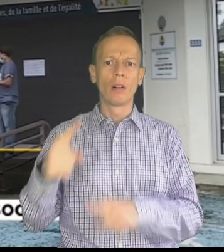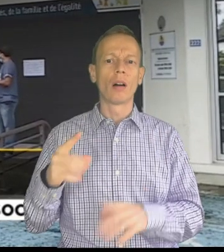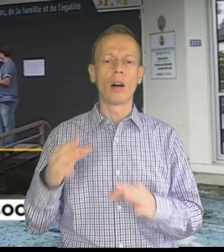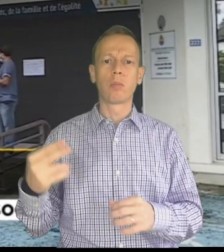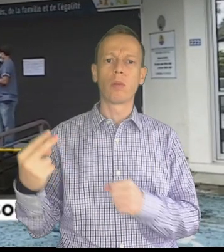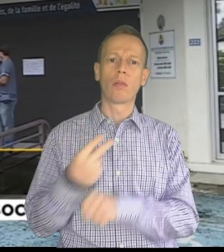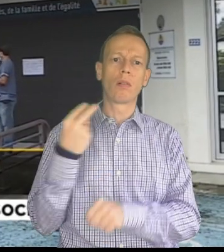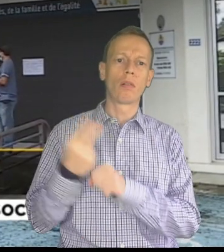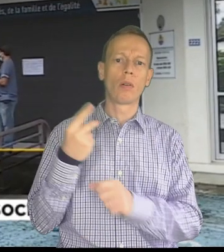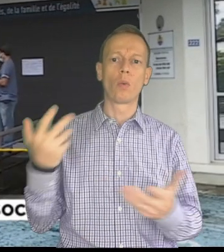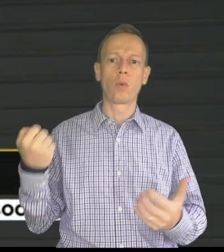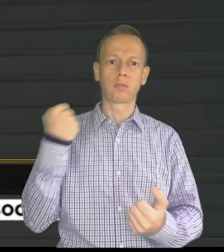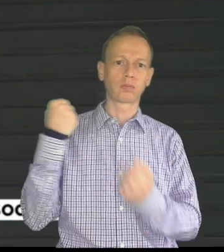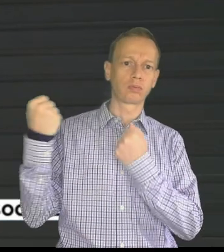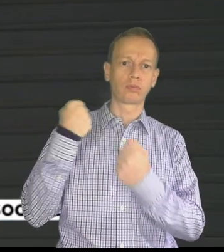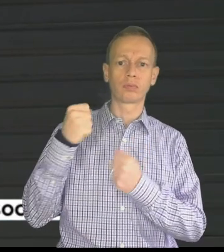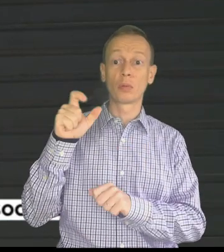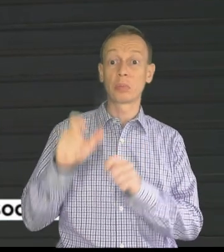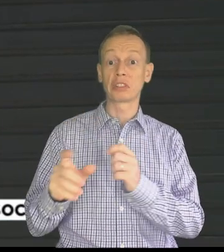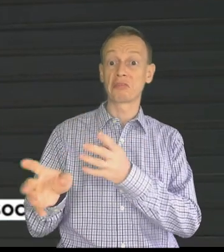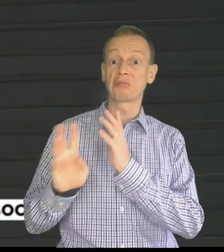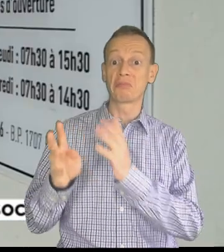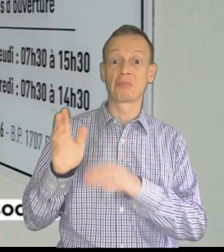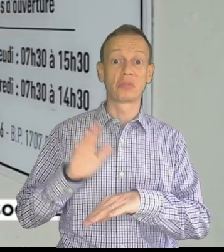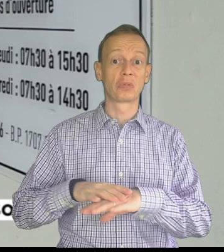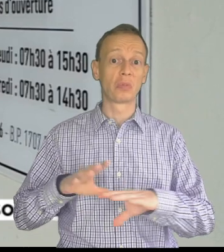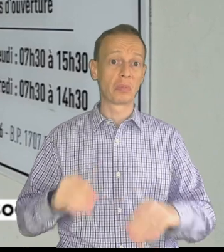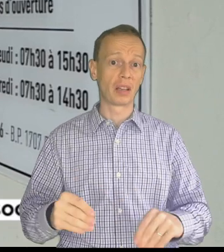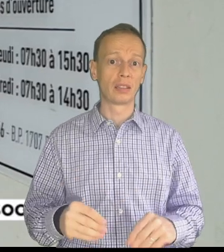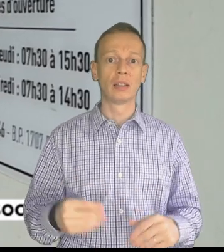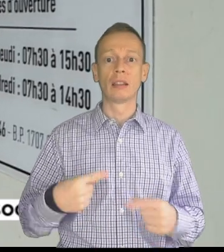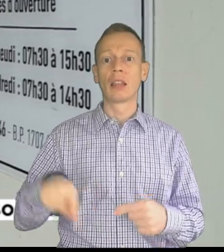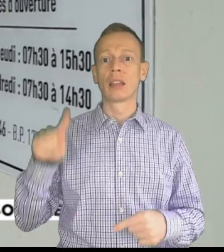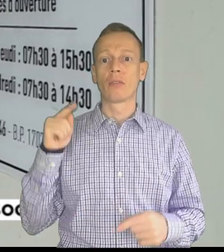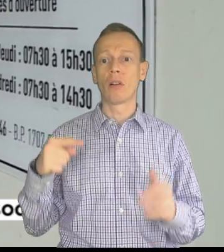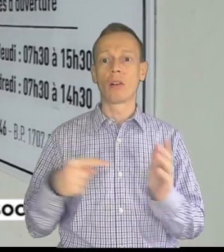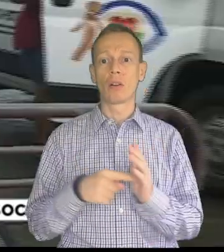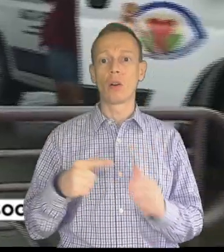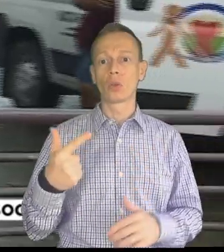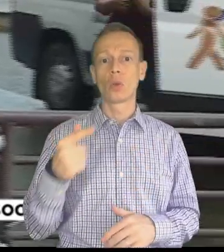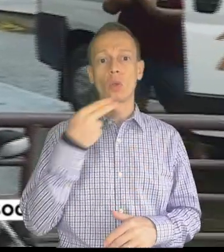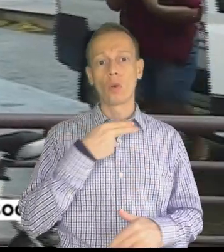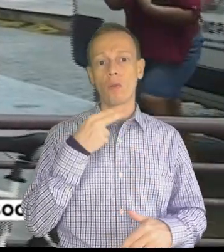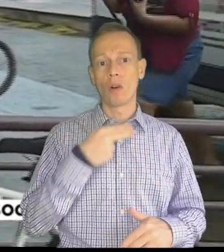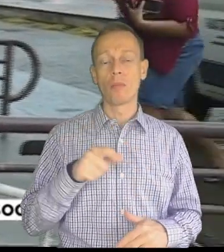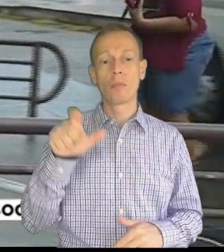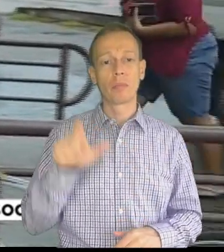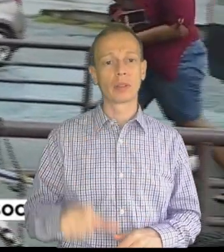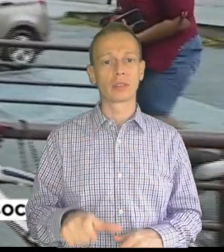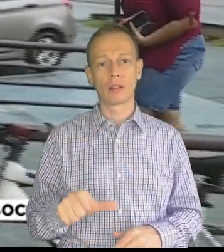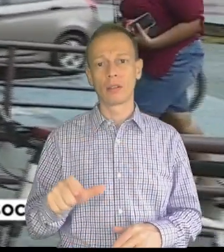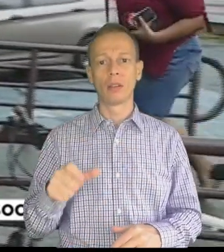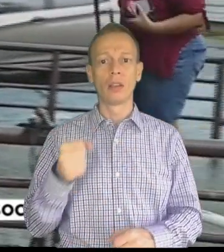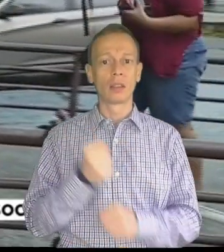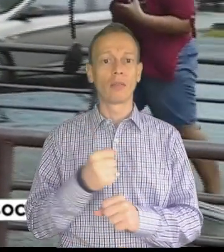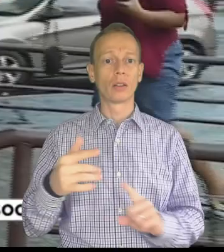pour dénoncer les agressions verbales et physiques qu'ils subissent de la part des personnes qu'ils rencontrent sur le terrain. La dernière en date a eu lieu le